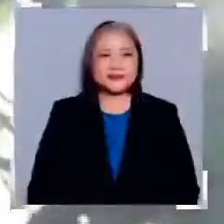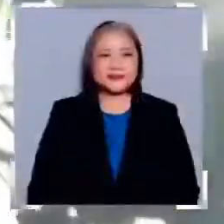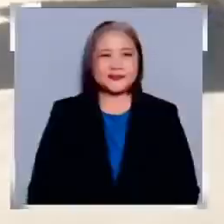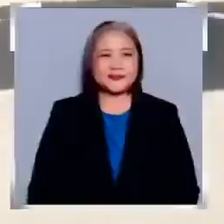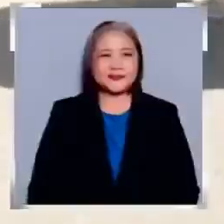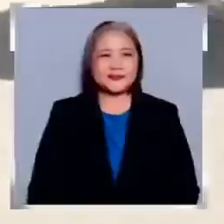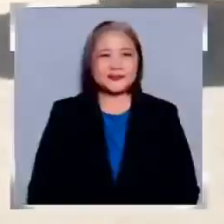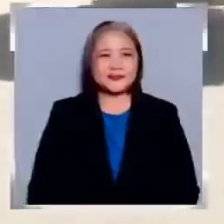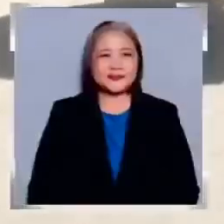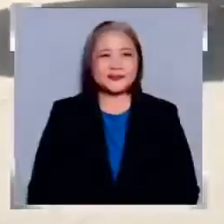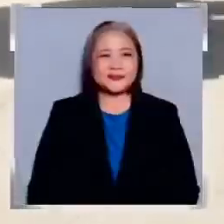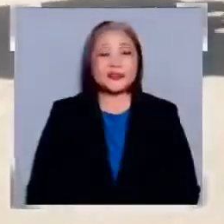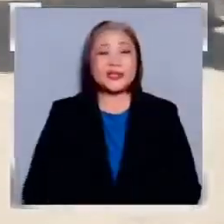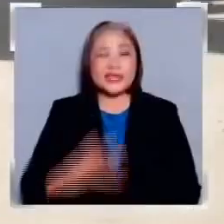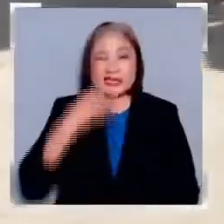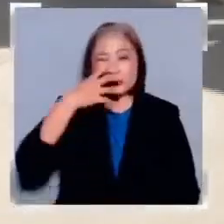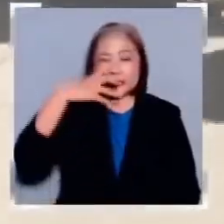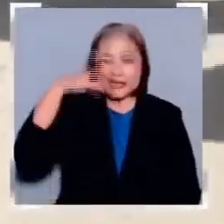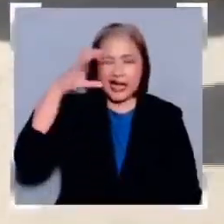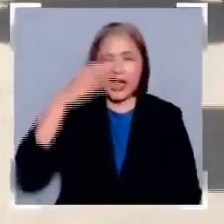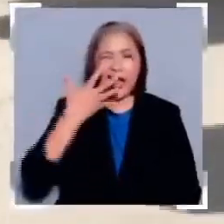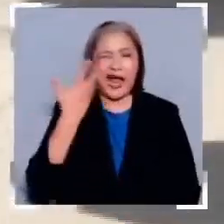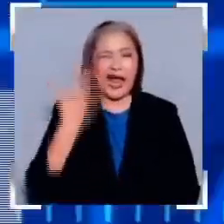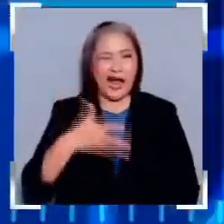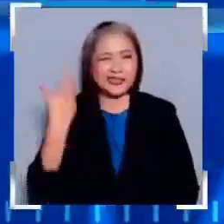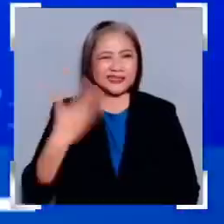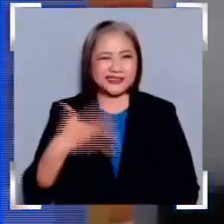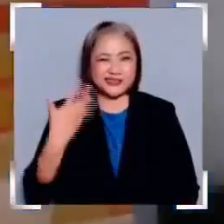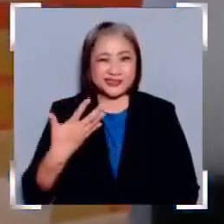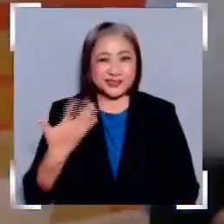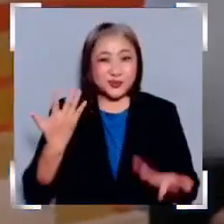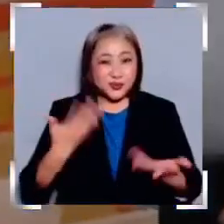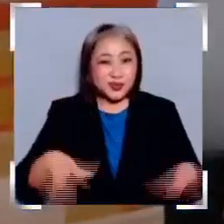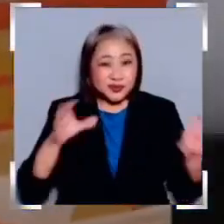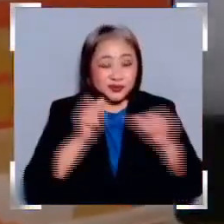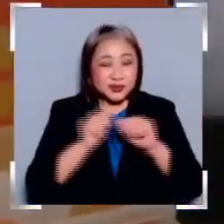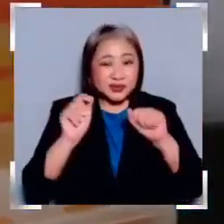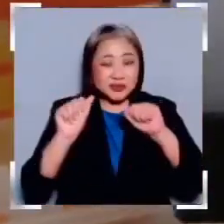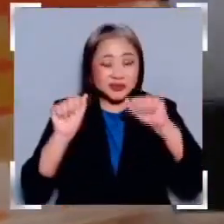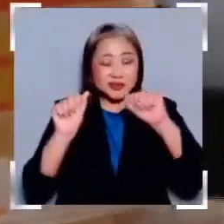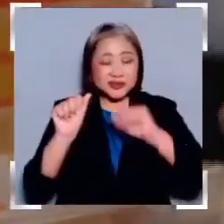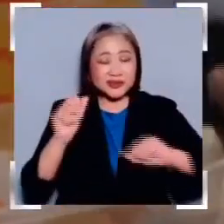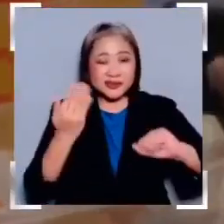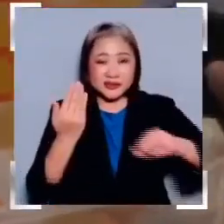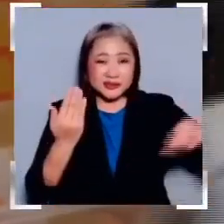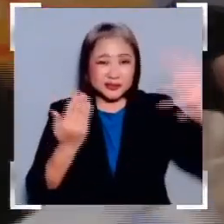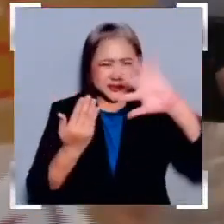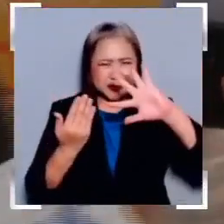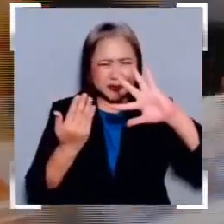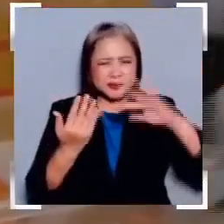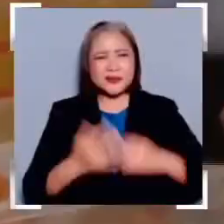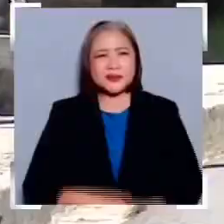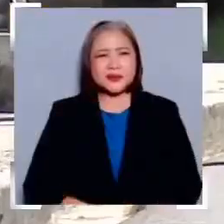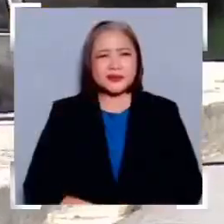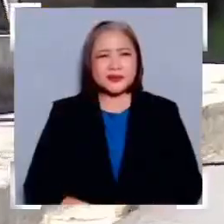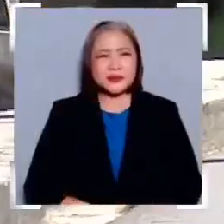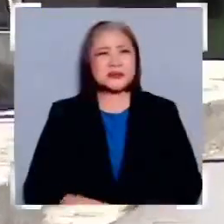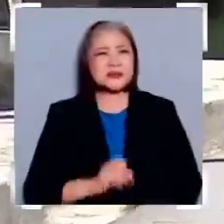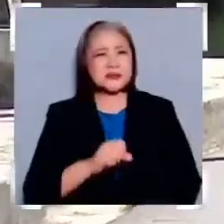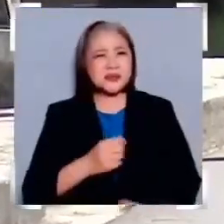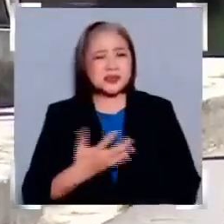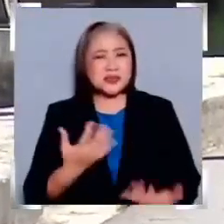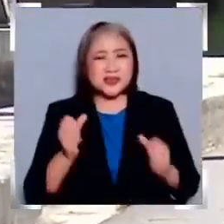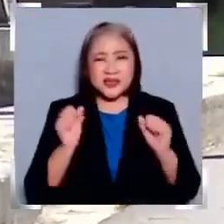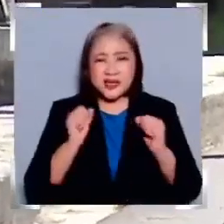Tirikang araw at maalinsangan. Tapos na ba ang malamig na amihan? Apo. Ito ba dapat malamig pa ngayon? Sa